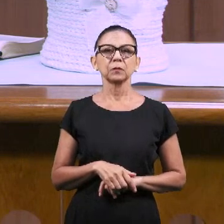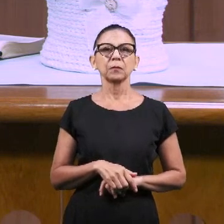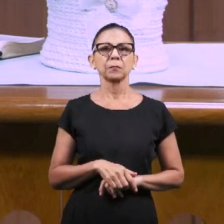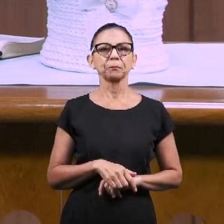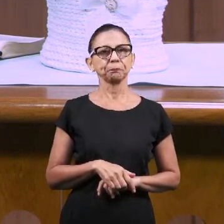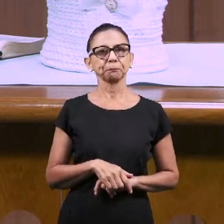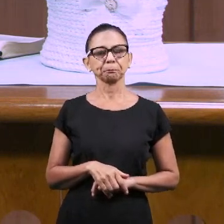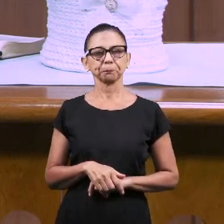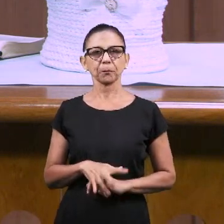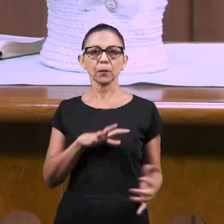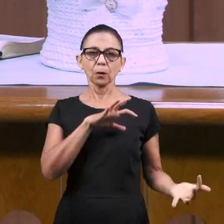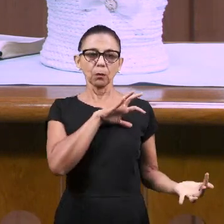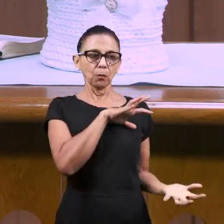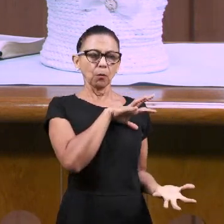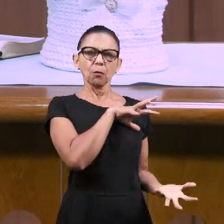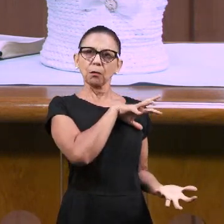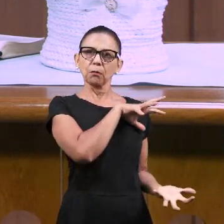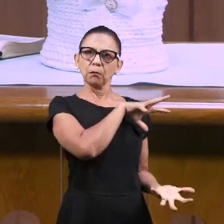le monde,